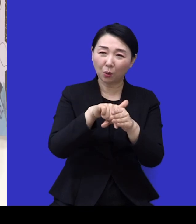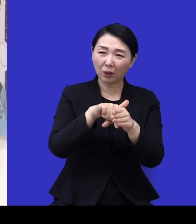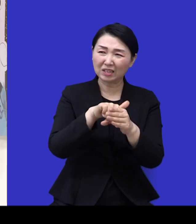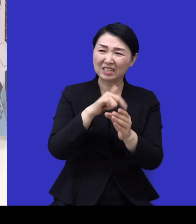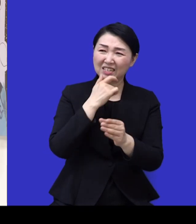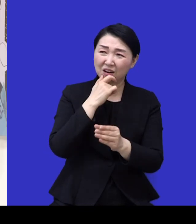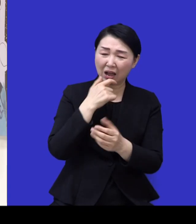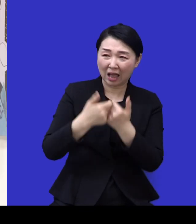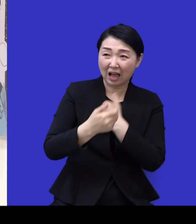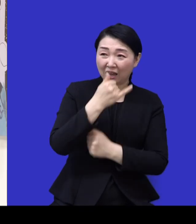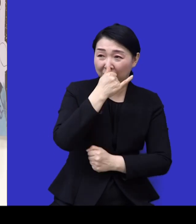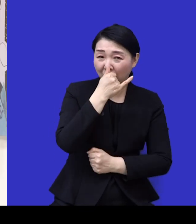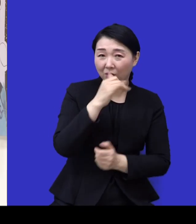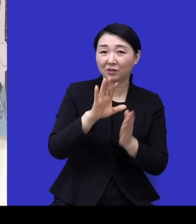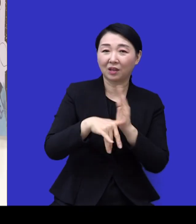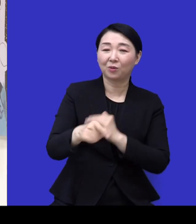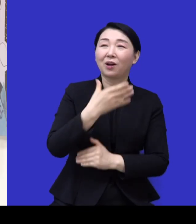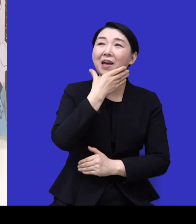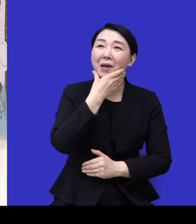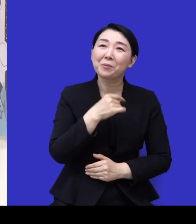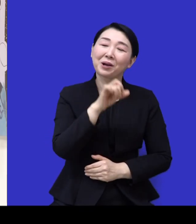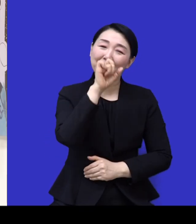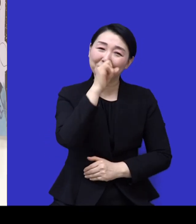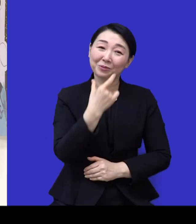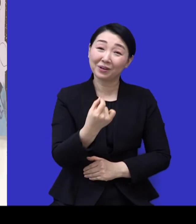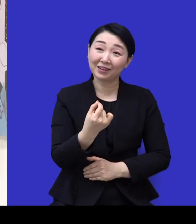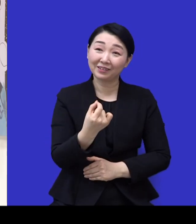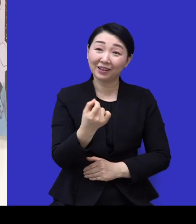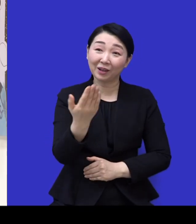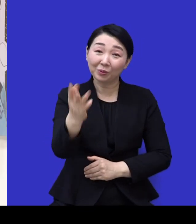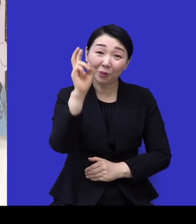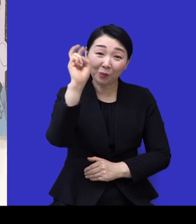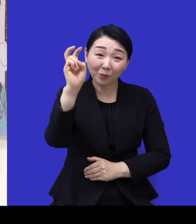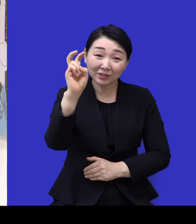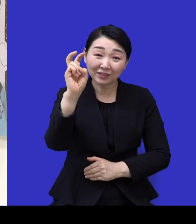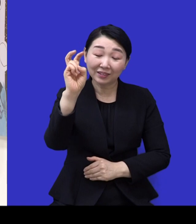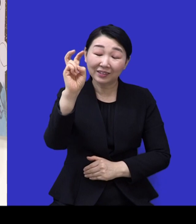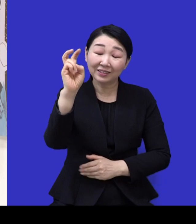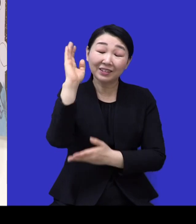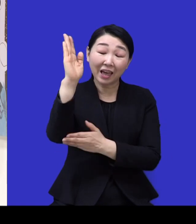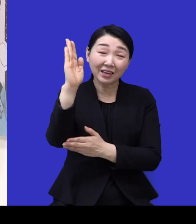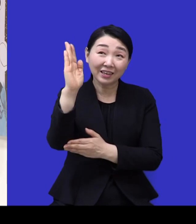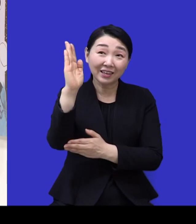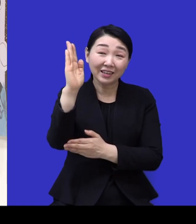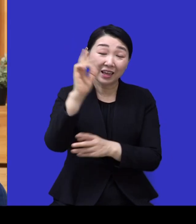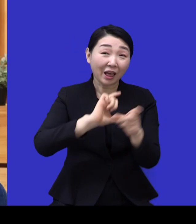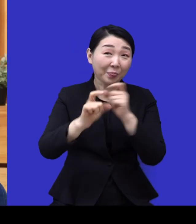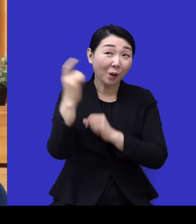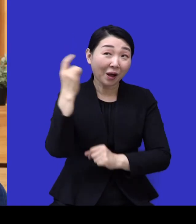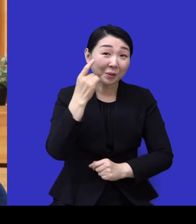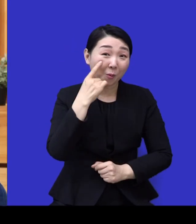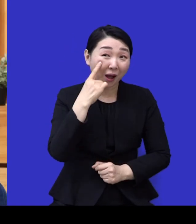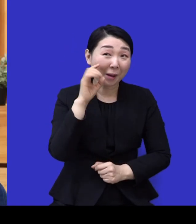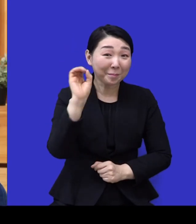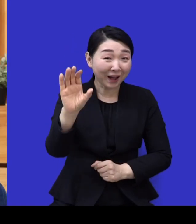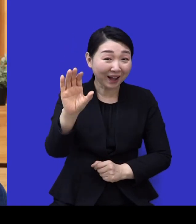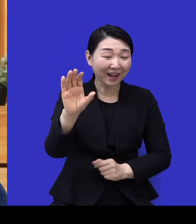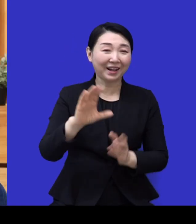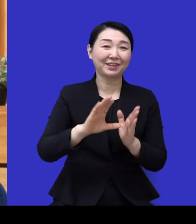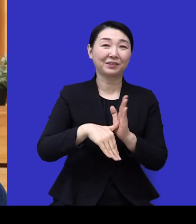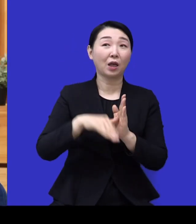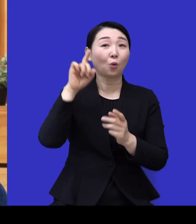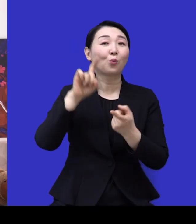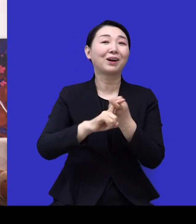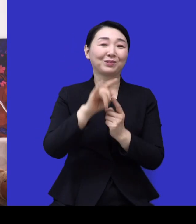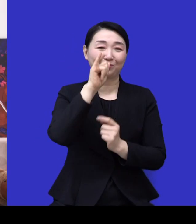야 너 네가 더 행복했으면 좋겠어. 너 혹시 그 얘기 조금 더 들어볼래? 이렇게 하면 되게